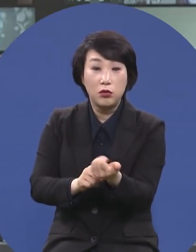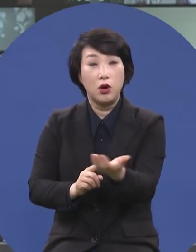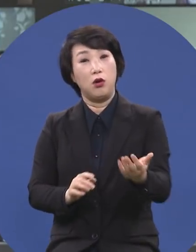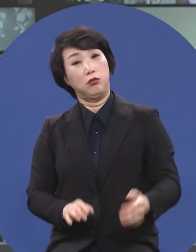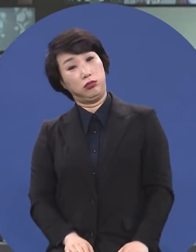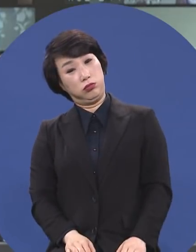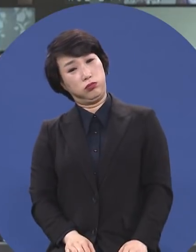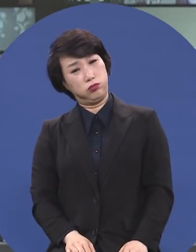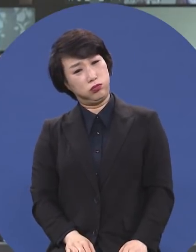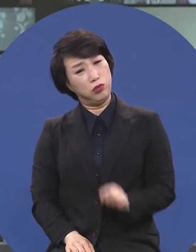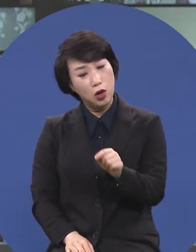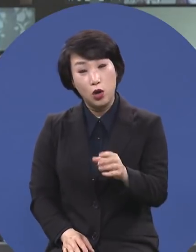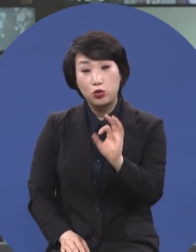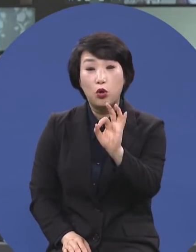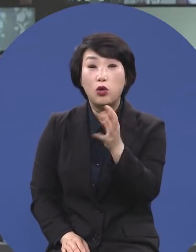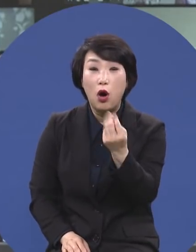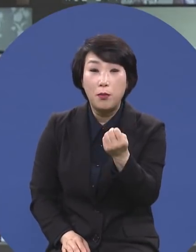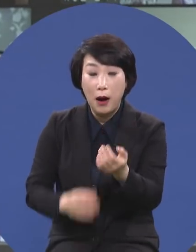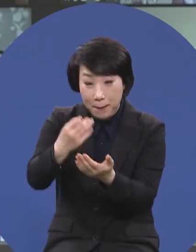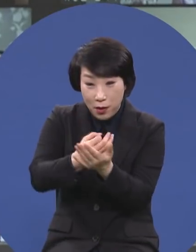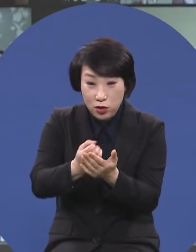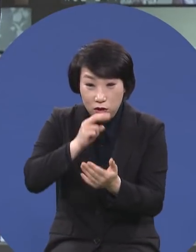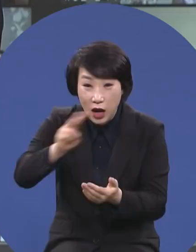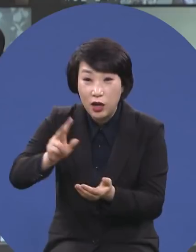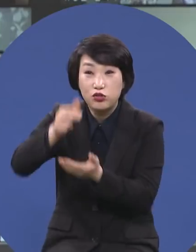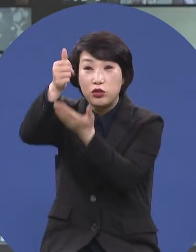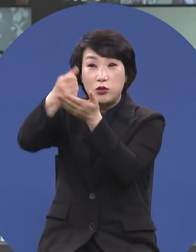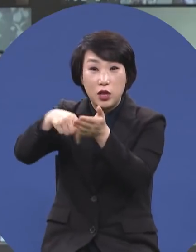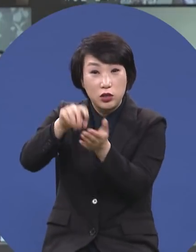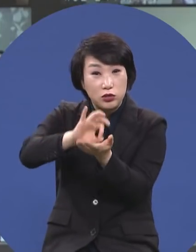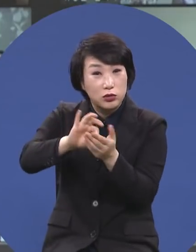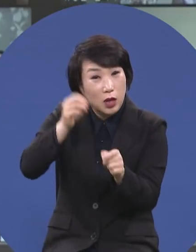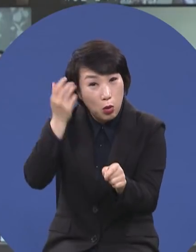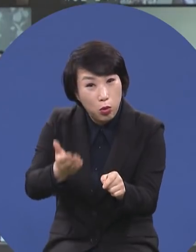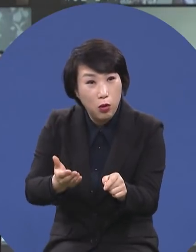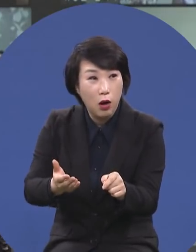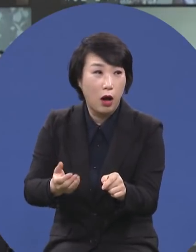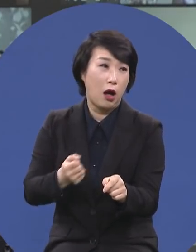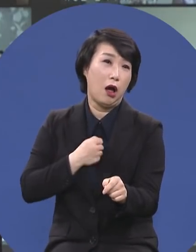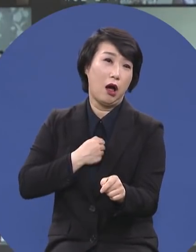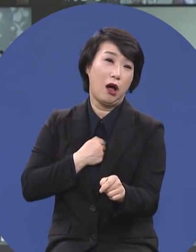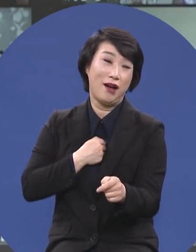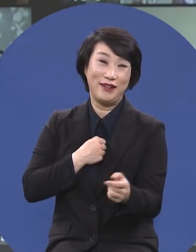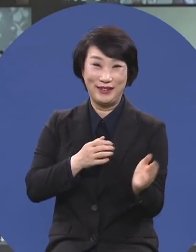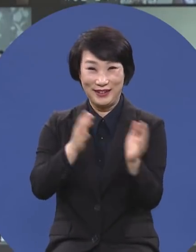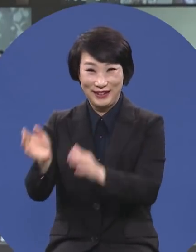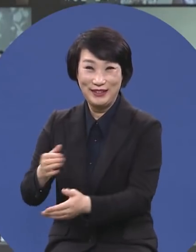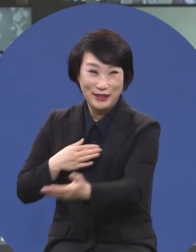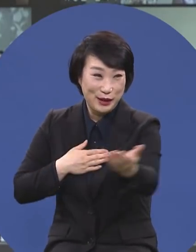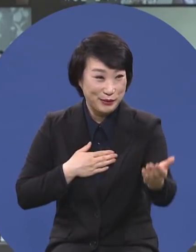어느 정도까지 벌어야 주를 위해 쓰겠느냐 하는 거예요. 여러분, 주를 위해 쓰는